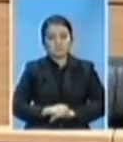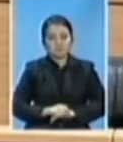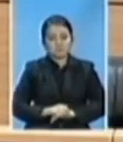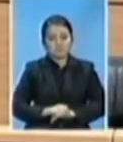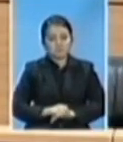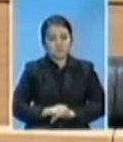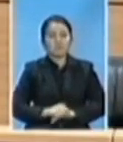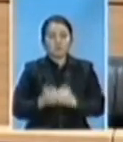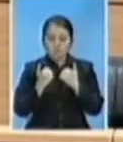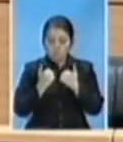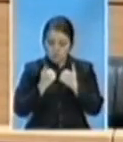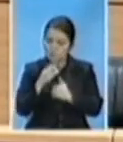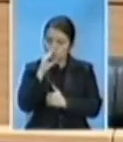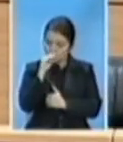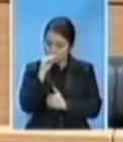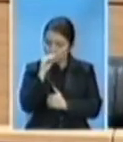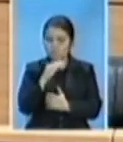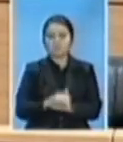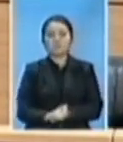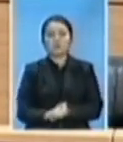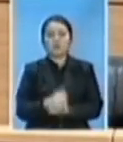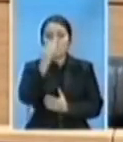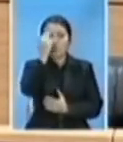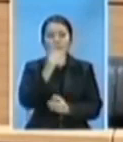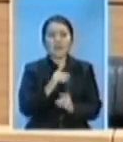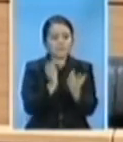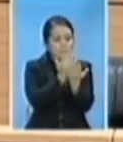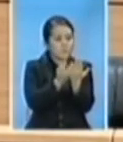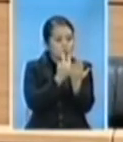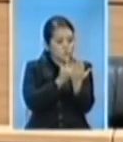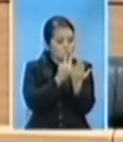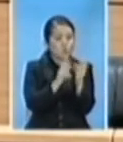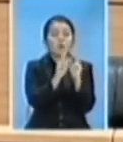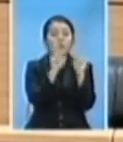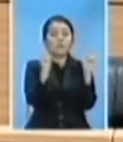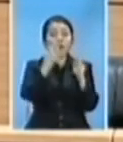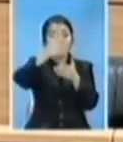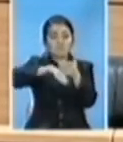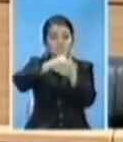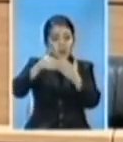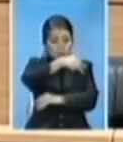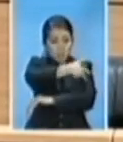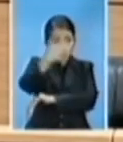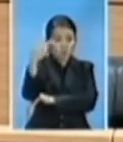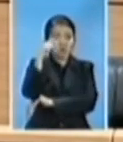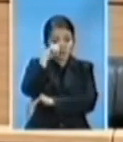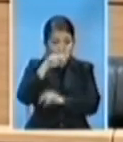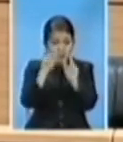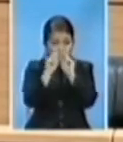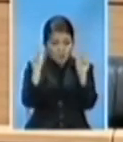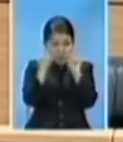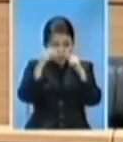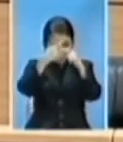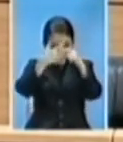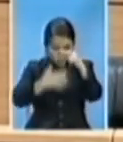ผมต้องพูดเรื่องนี้เพราะผมดูคณะกรรมการนโยบายของไทย PBSและคณะกรร